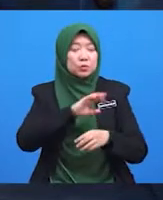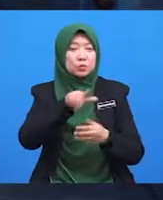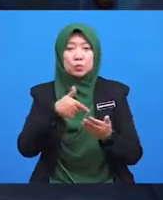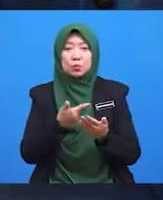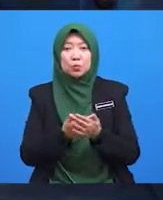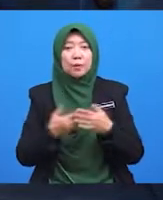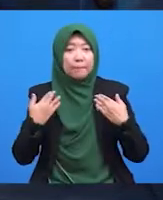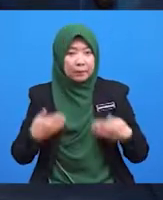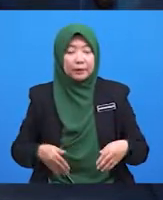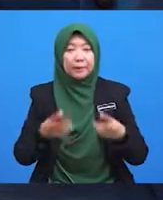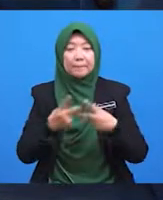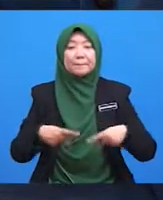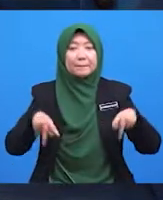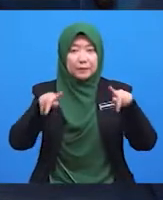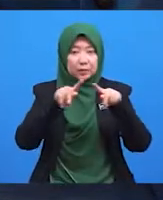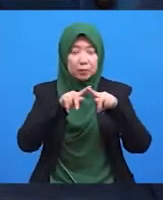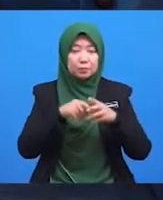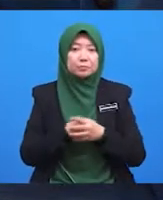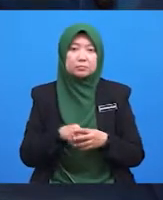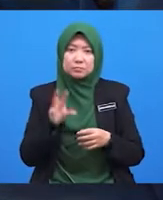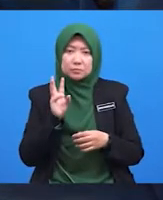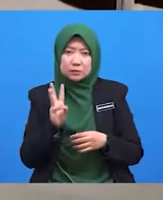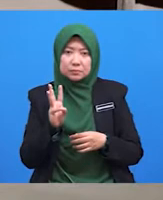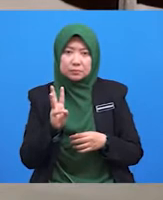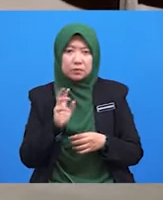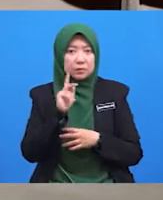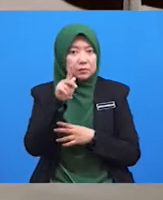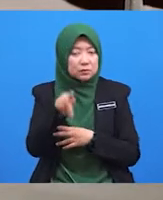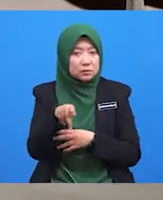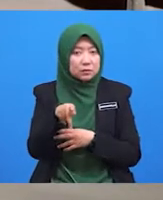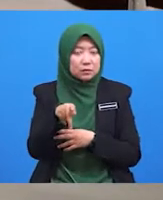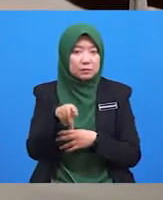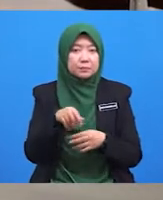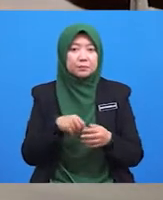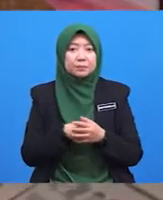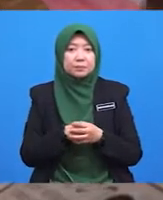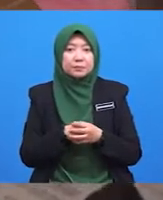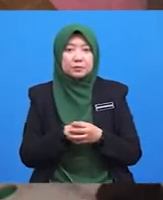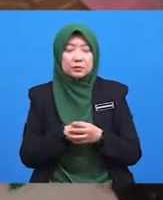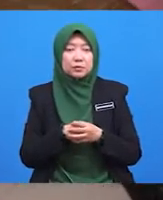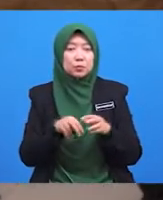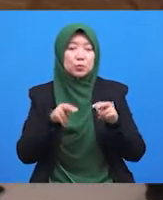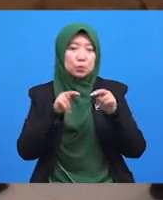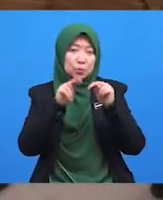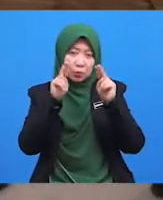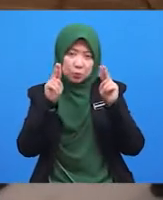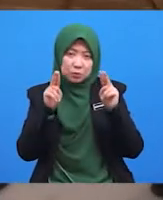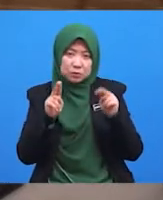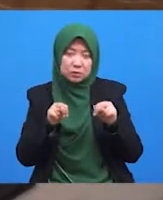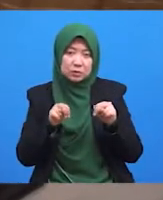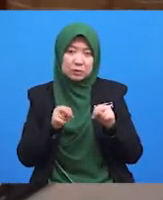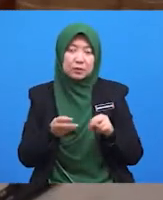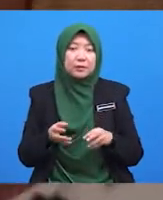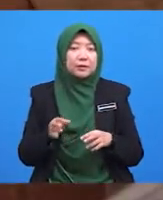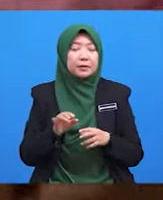diperlukan. Untuk langkah yang keenam, pastikan intensiti telah diuji sebelum digunakan